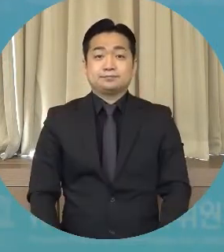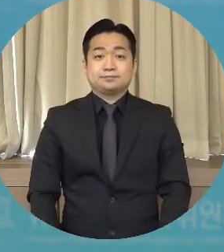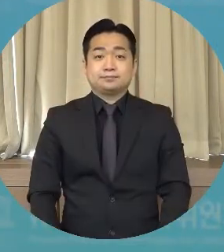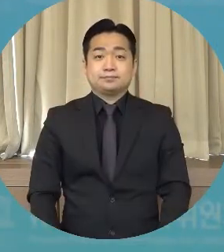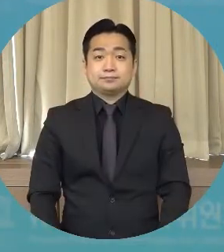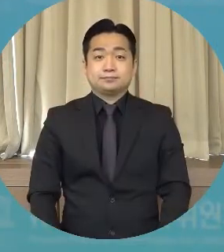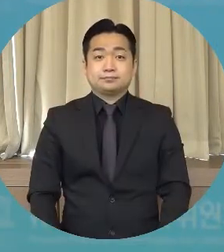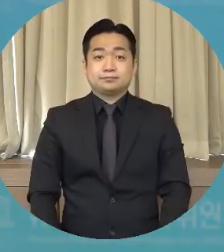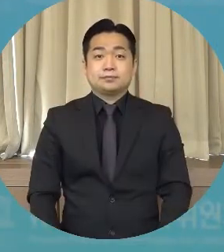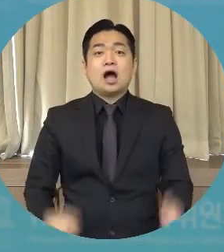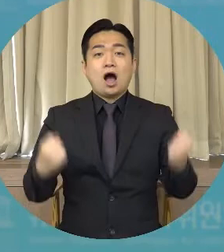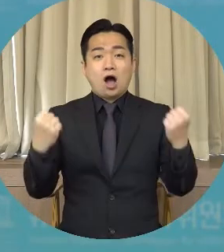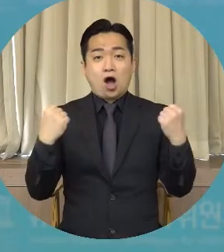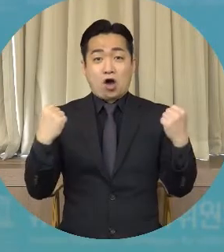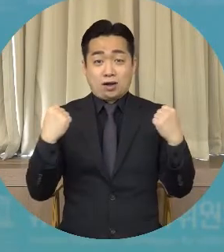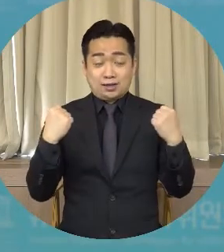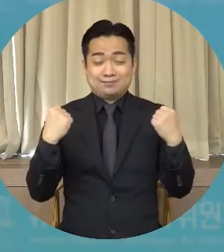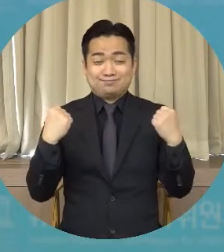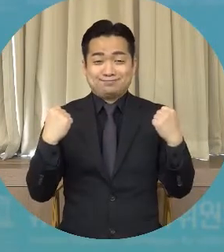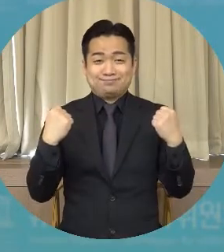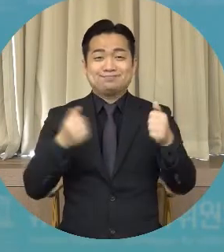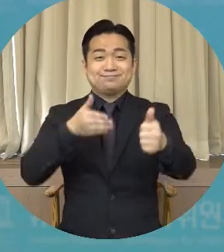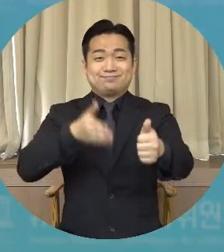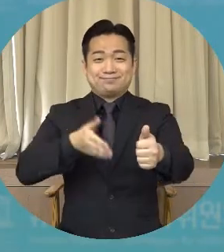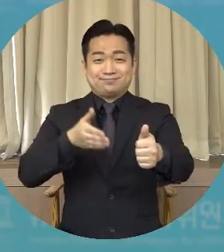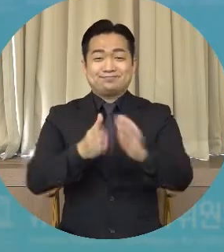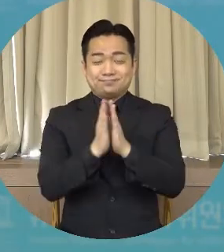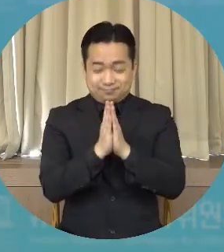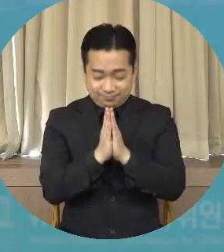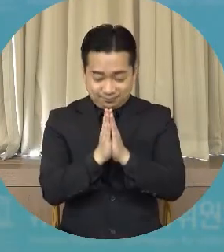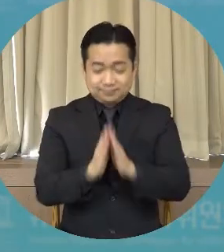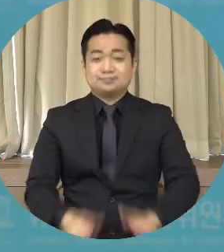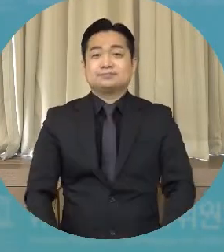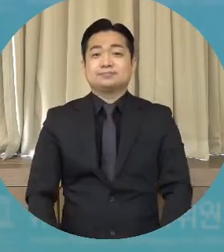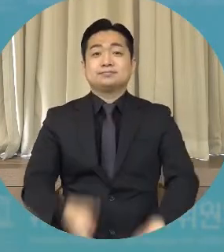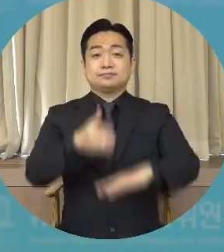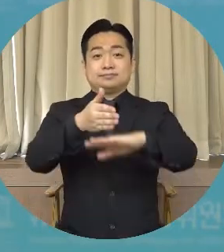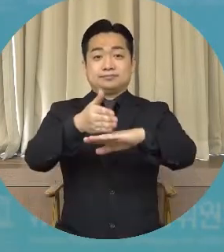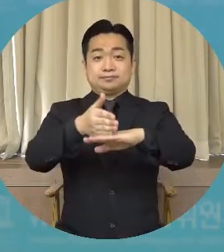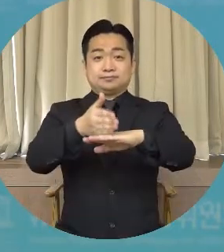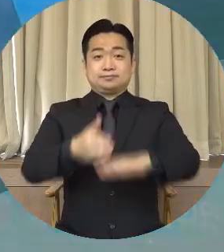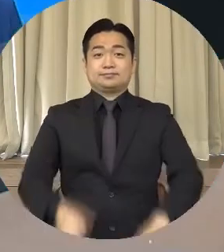모두 건강하시기를 빌겠습니다. 감사합니다.